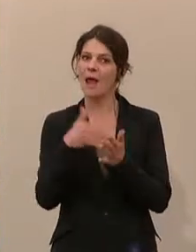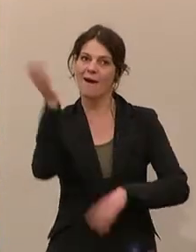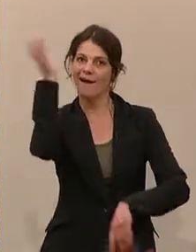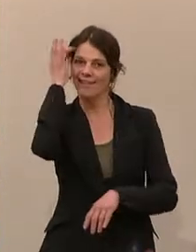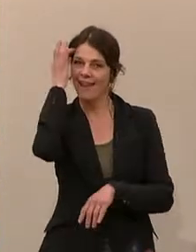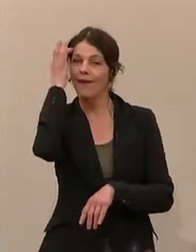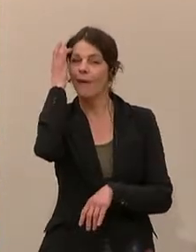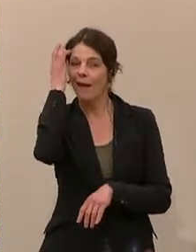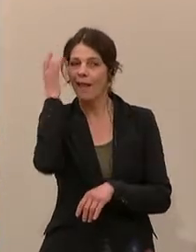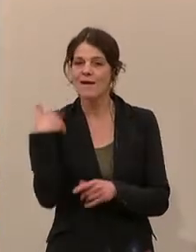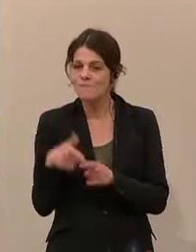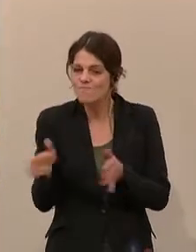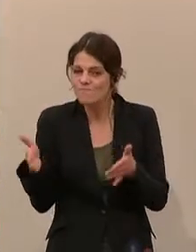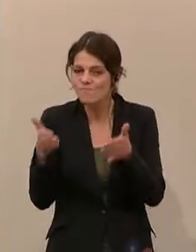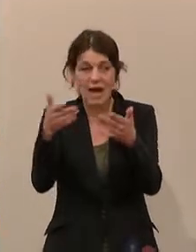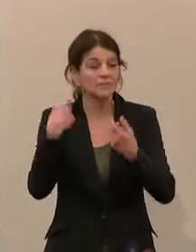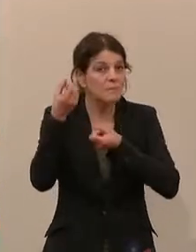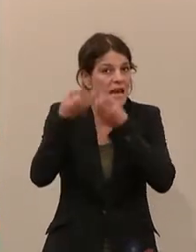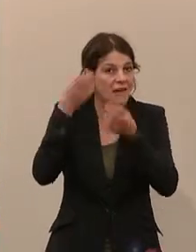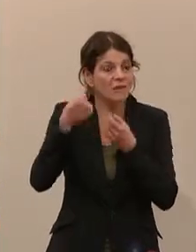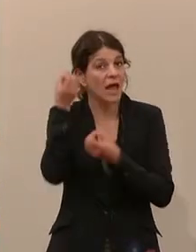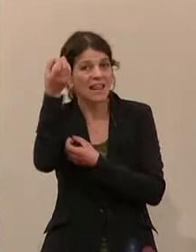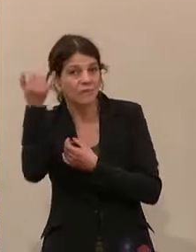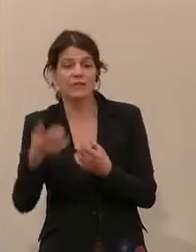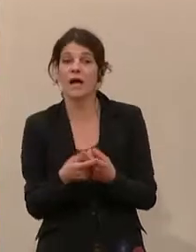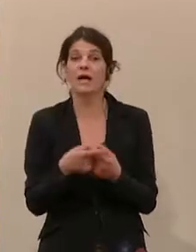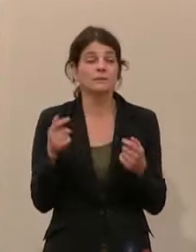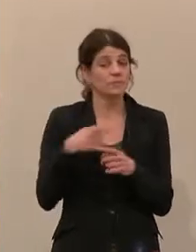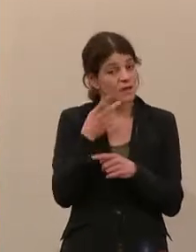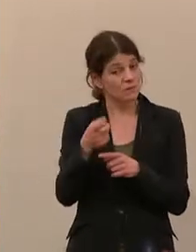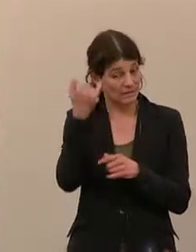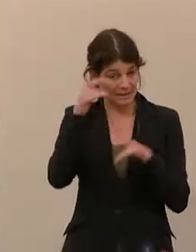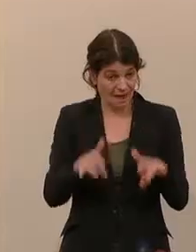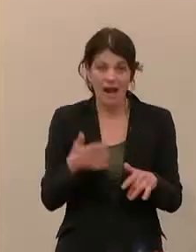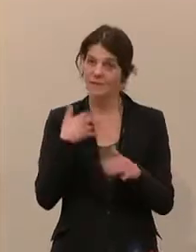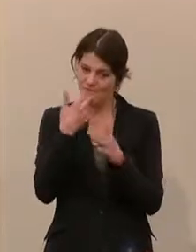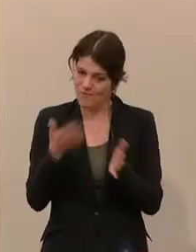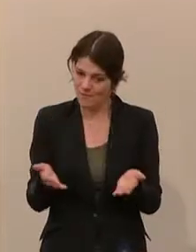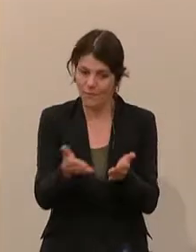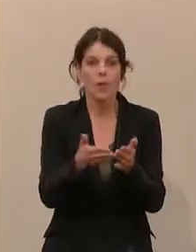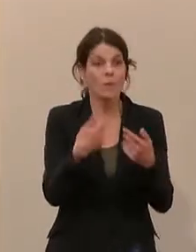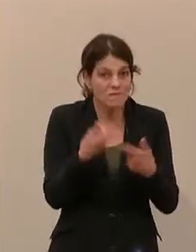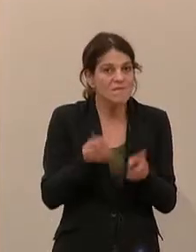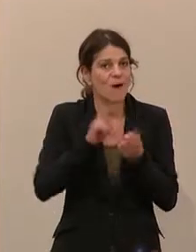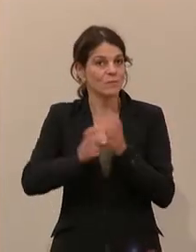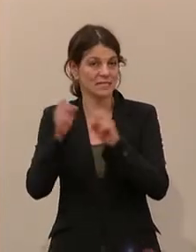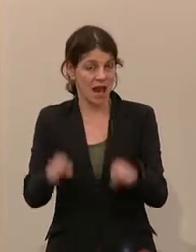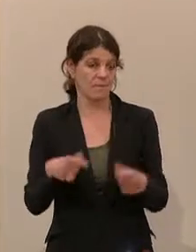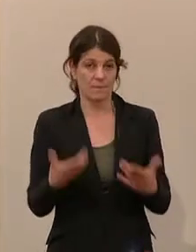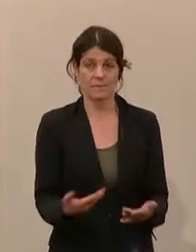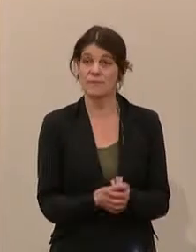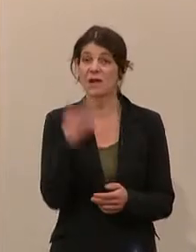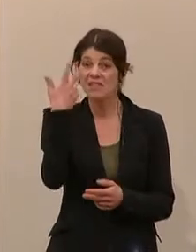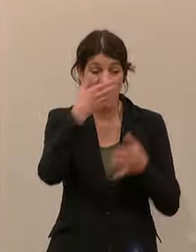befördern, zu unterstützen. Es gibt kreative und innovative Ideen zu befördern und in die Realität zu kriegen. Drei Säulen sind dafür